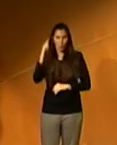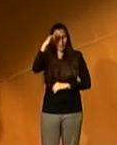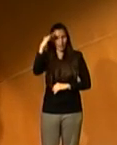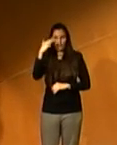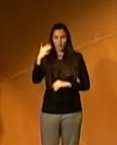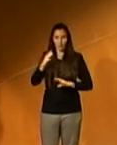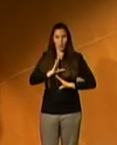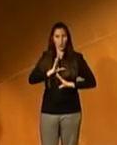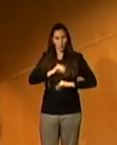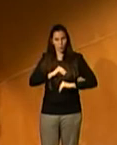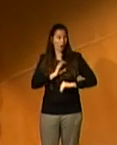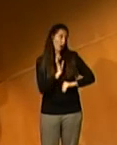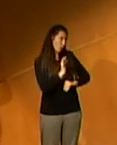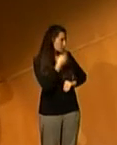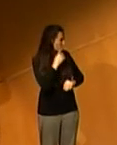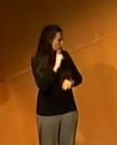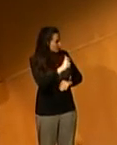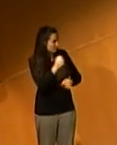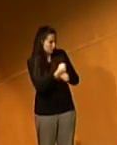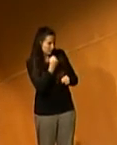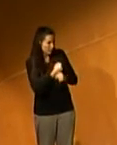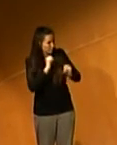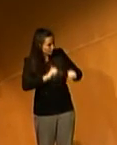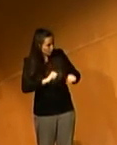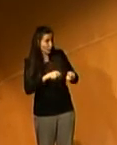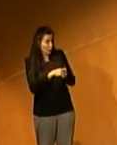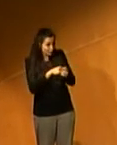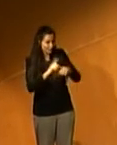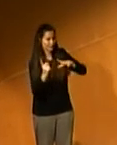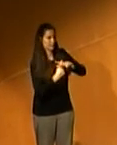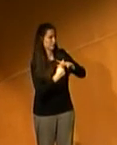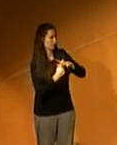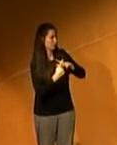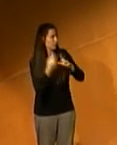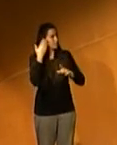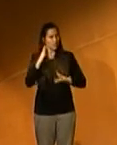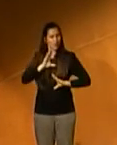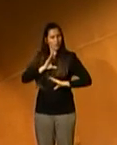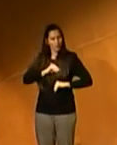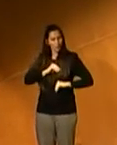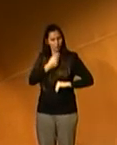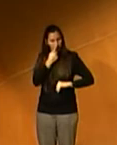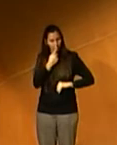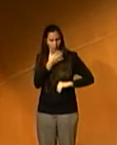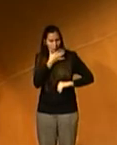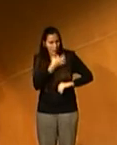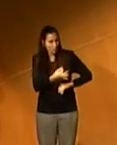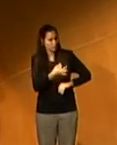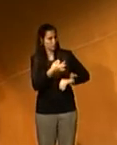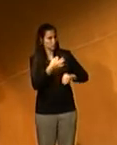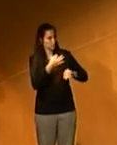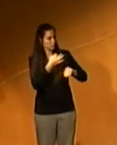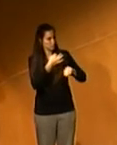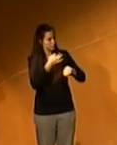À tout travail et à son intégration. Je pense que plus il est rassuré, plus il se sent à l'aise et plus il se sent intégré dans une classe. Et plus